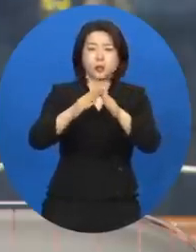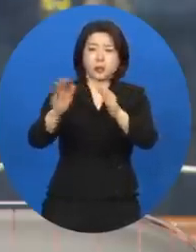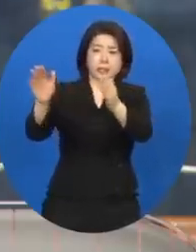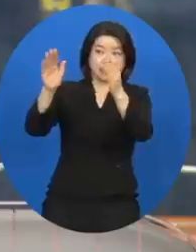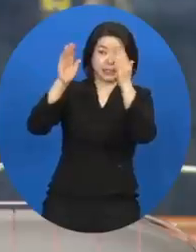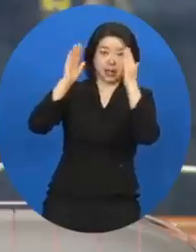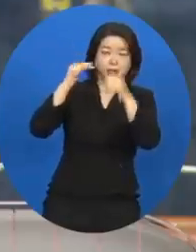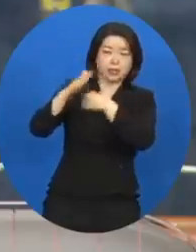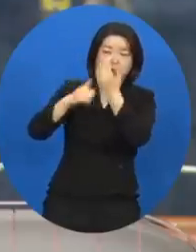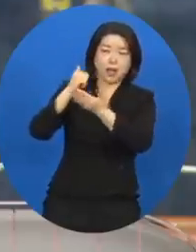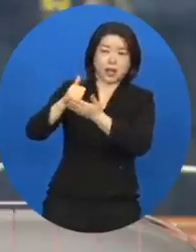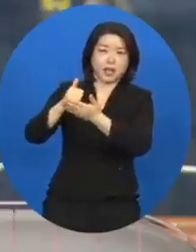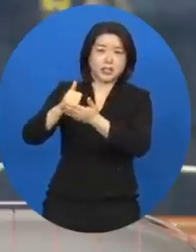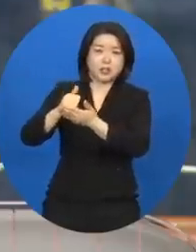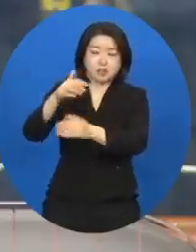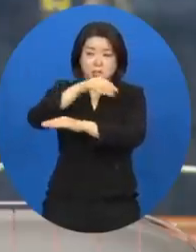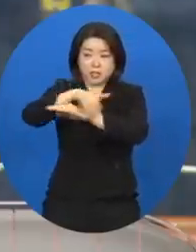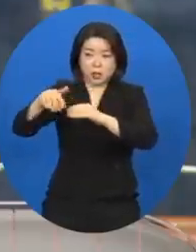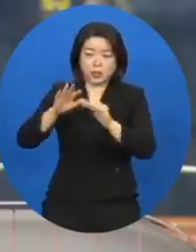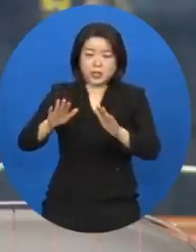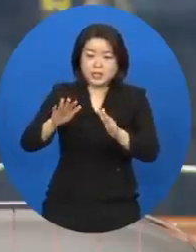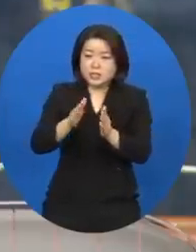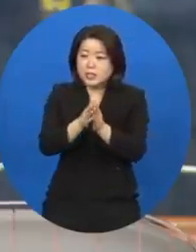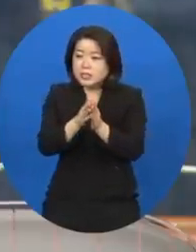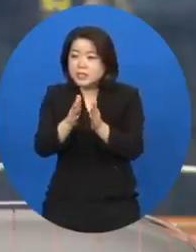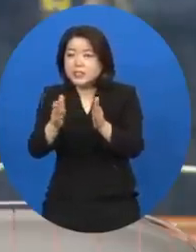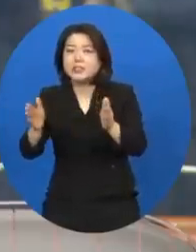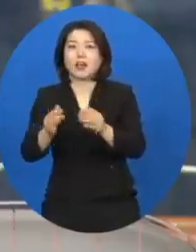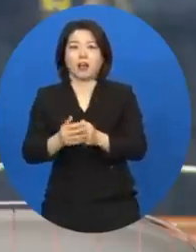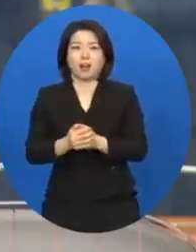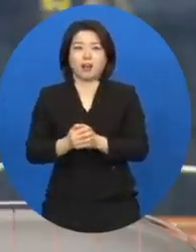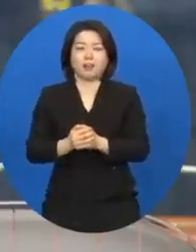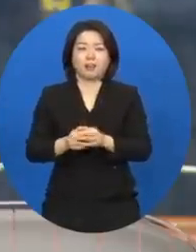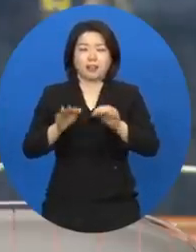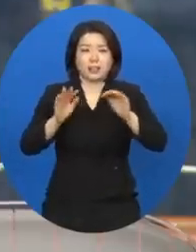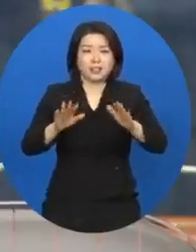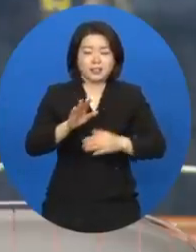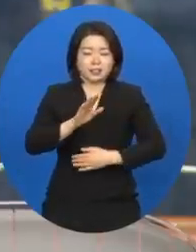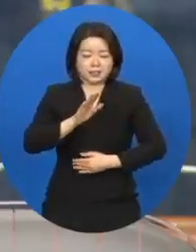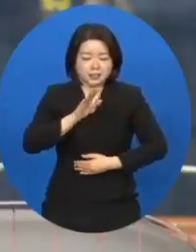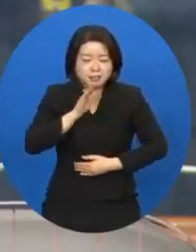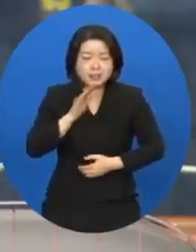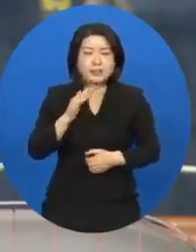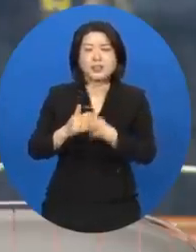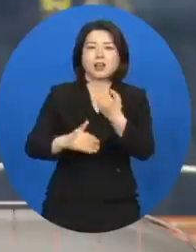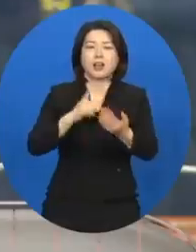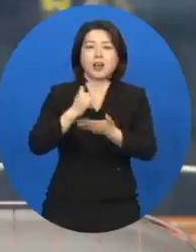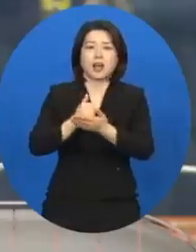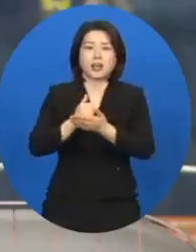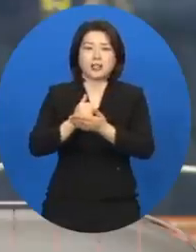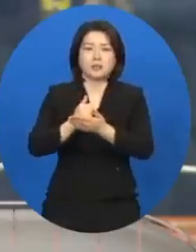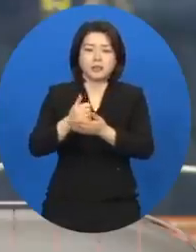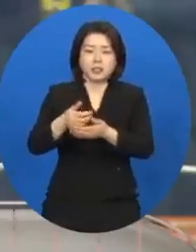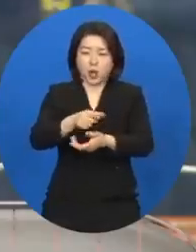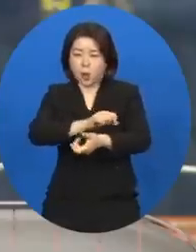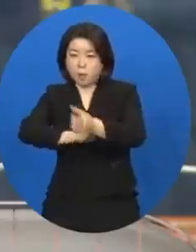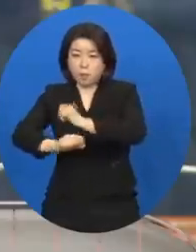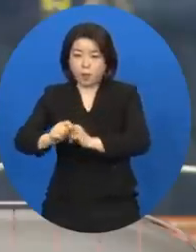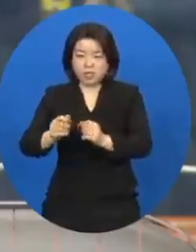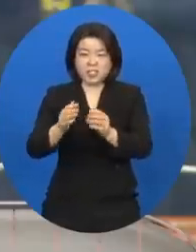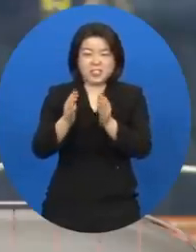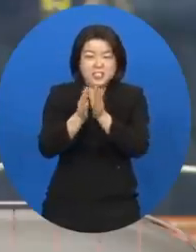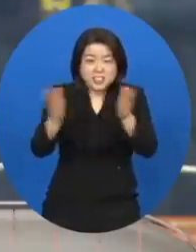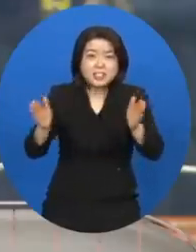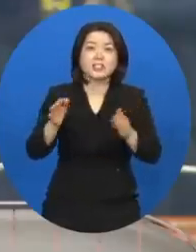계획이 뚜껑이 이제 열린 것뿐입니다. 이제 진짜 하나님의 본편 극장이 시작이 되고 있는